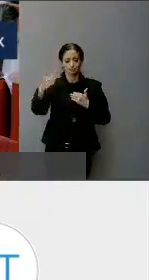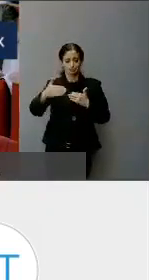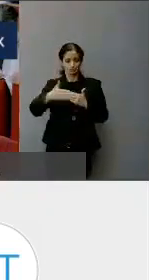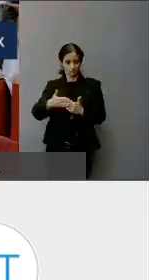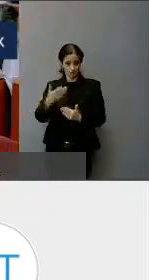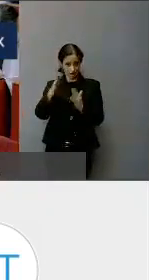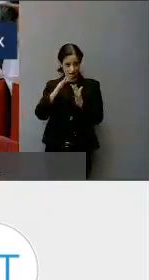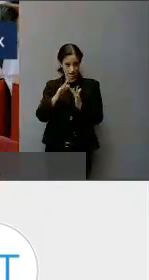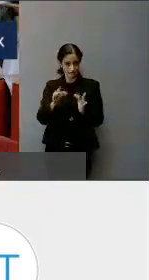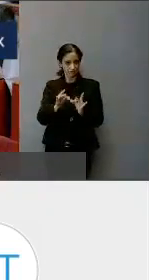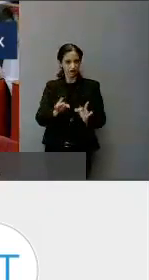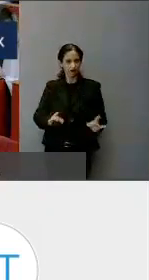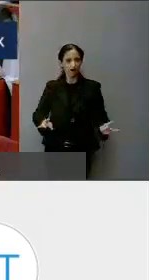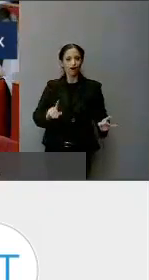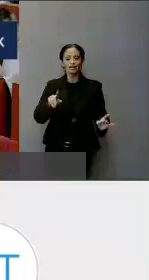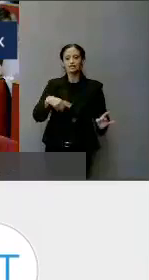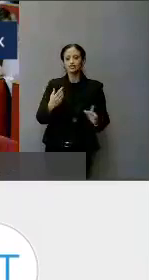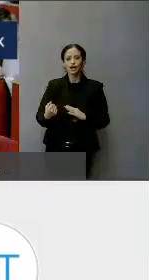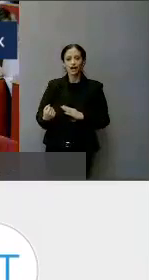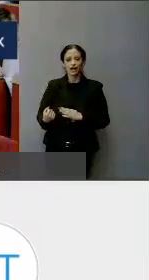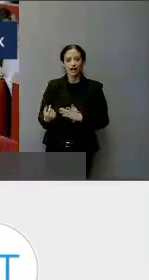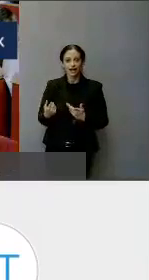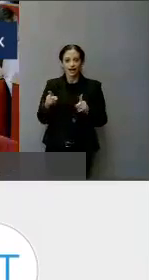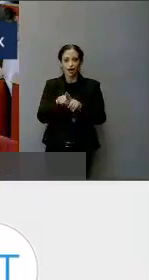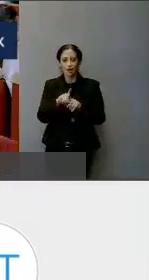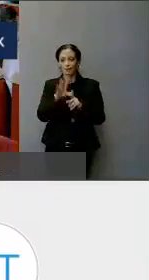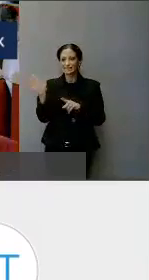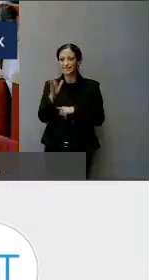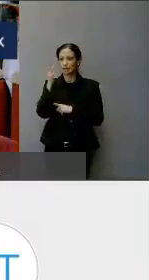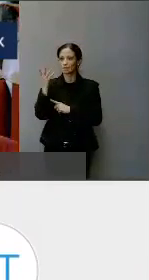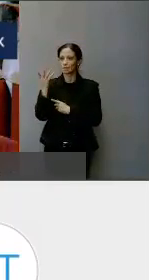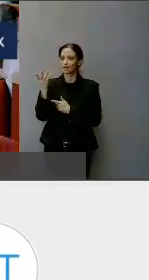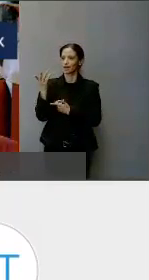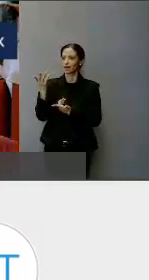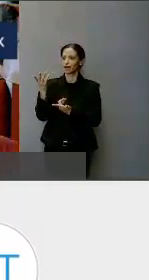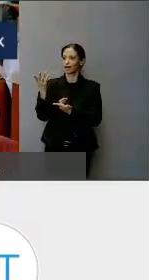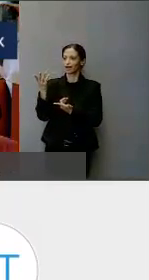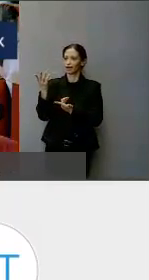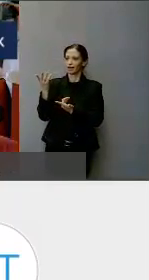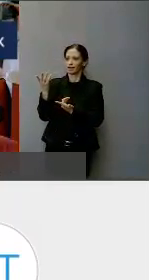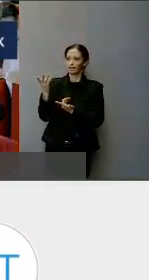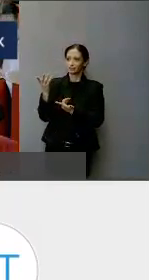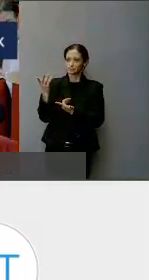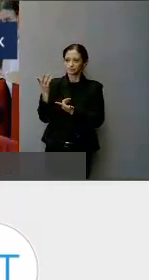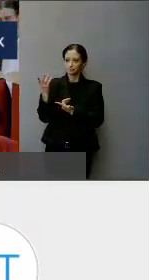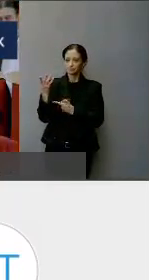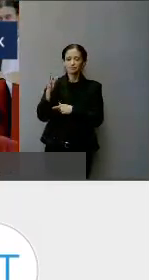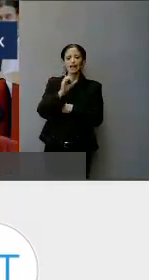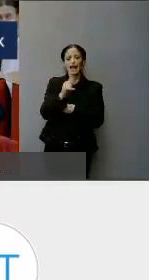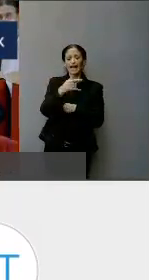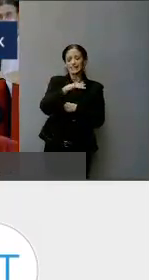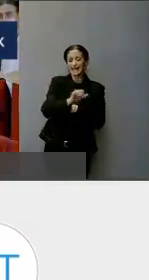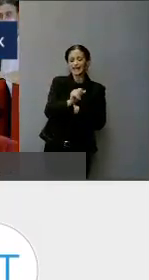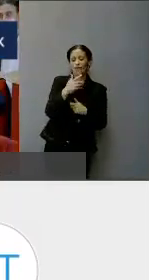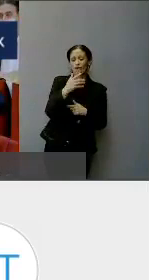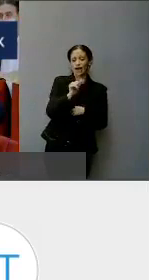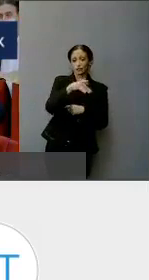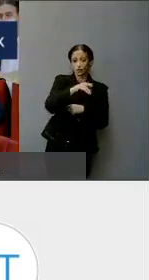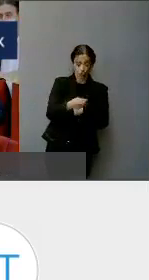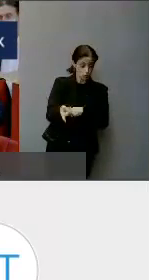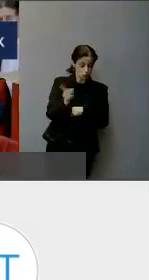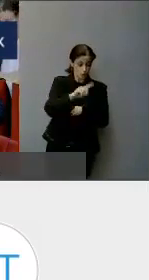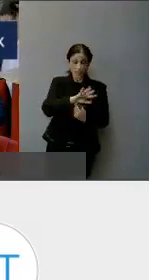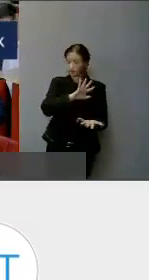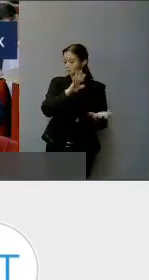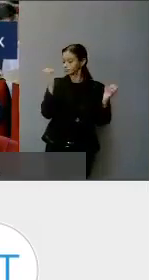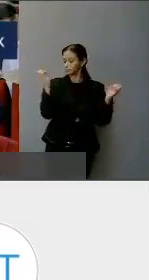molti più elementi a sostegno dell'esistenza di babbo natale di quanti elementi ci siano sostegno del fatto che il catania giorno da domani diventa uno che tra store